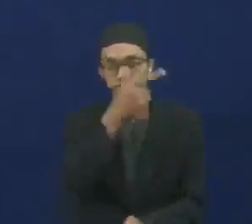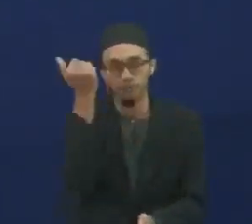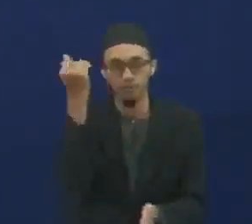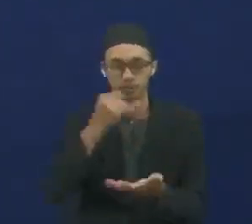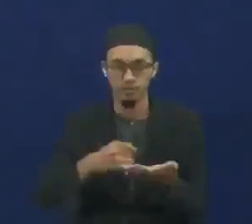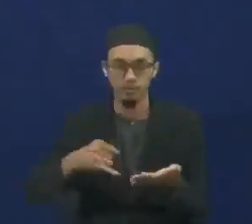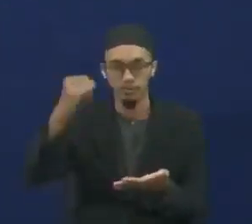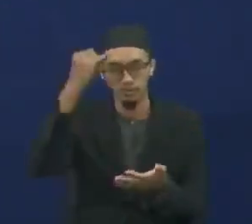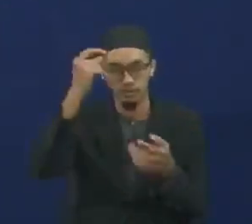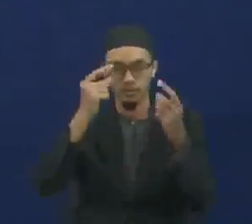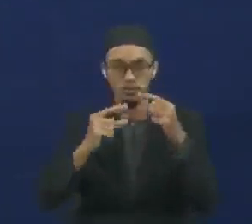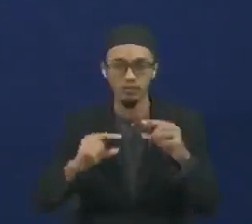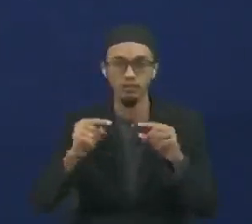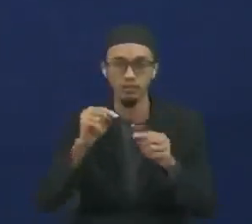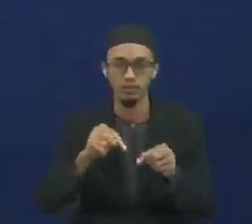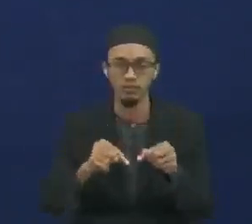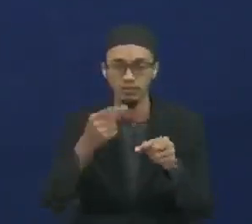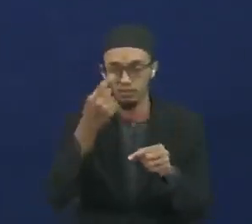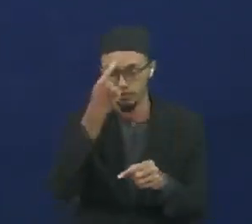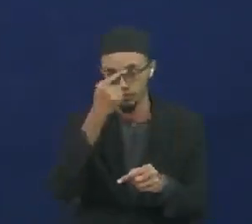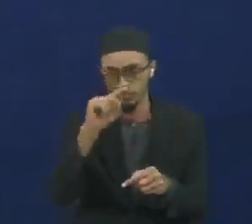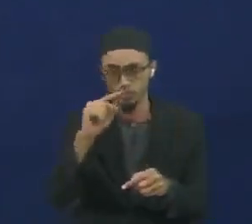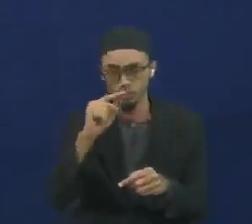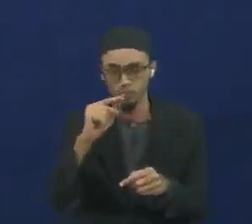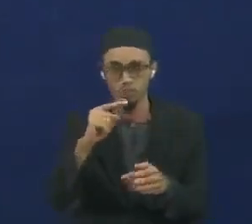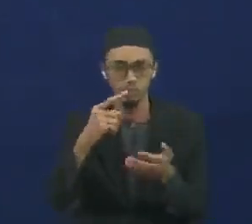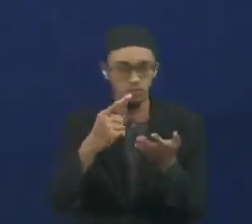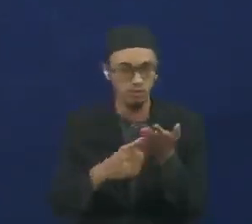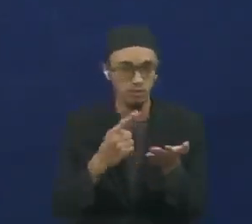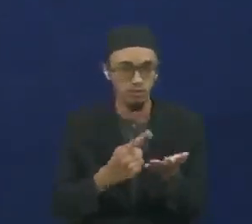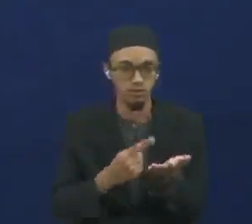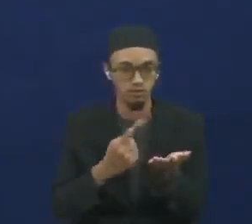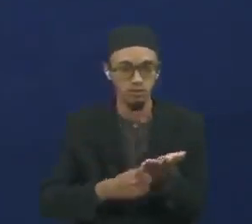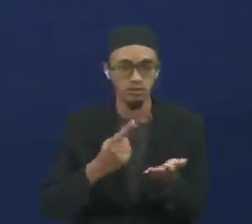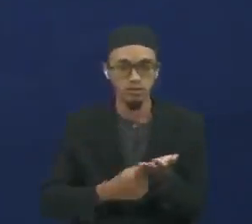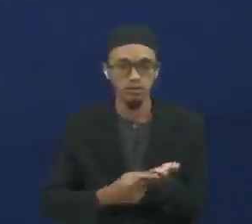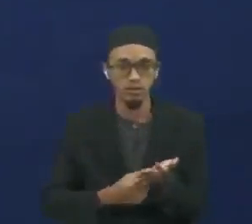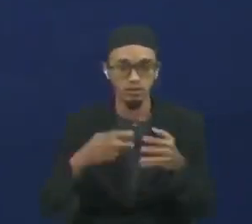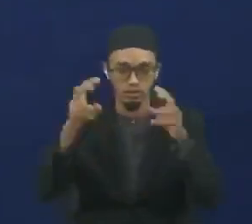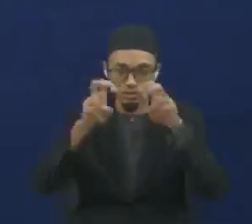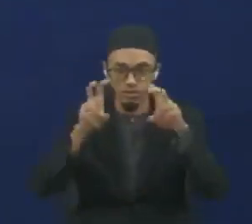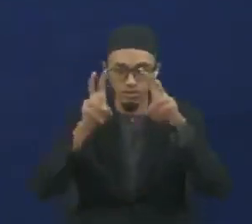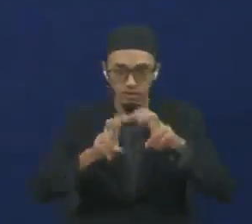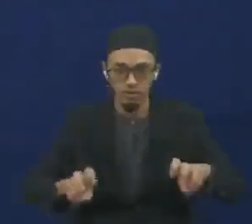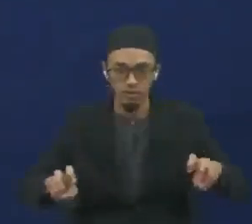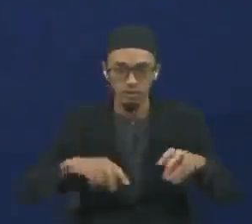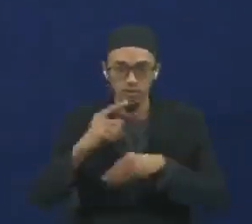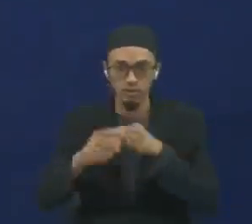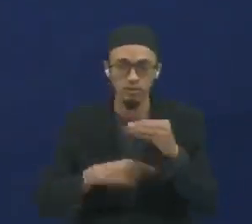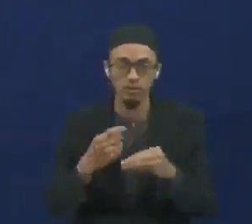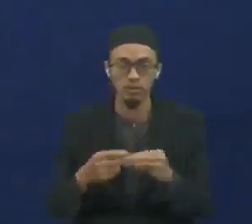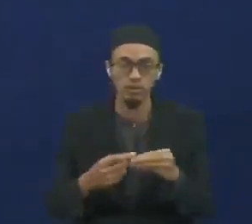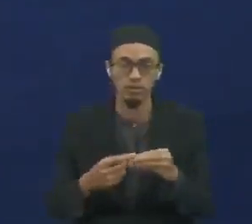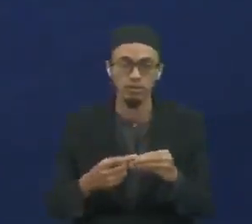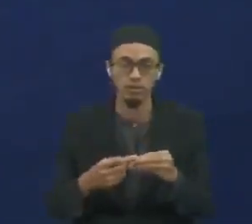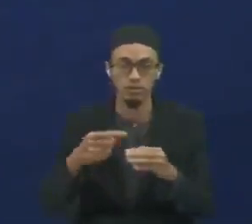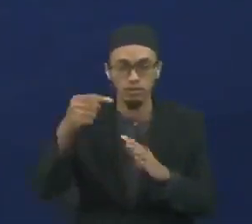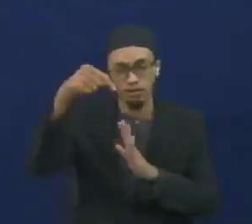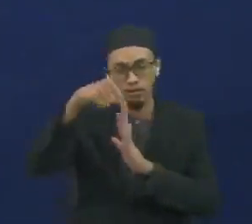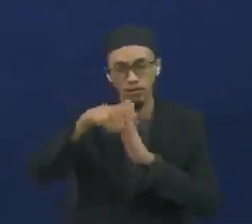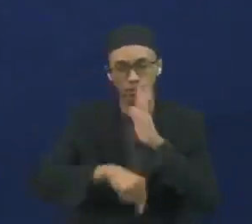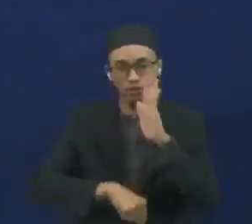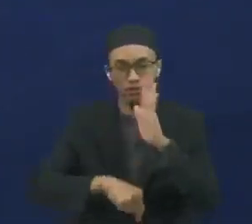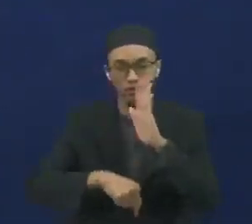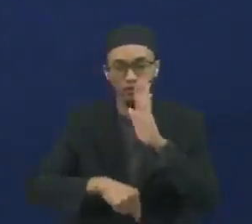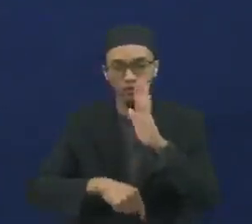belajar jarh wa ta'dil, orang belajar ulumul hadis, apa-apalah cabang-cabang ilmu hadis tu, dia akan kritikal. Ni sahih tak sahih?